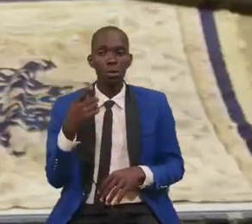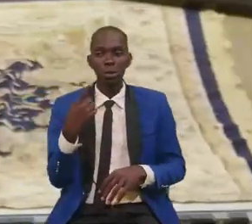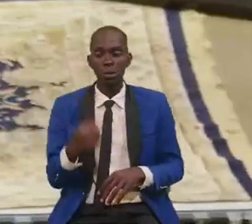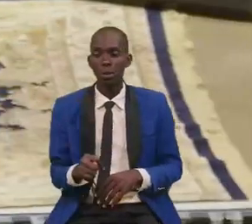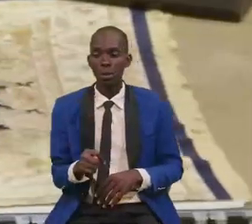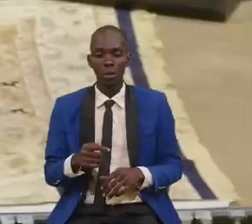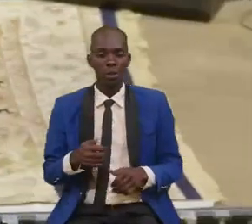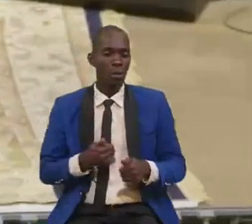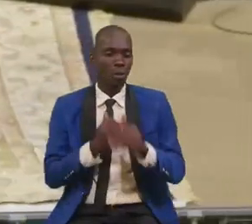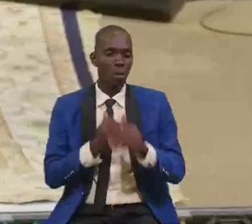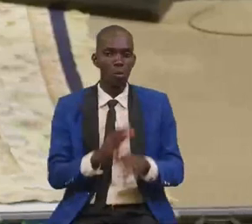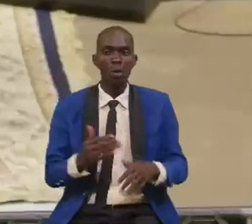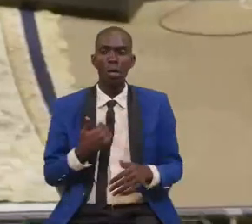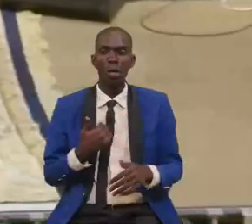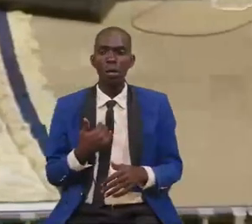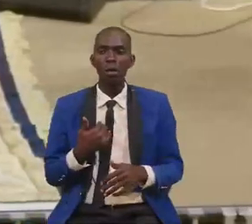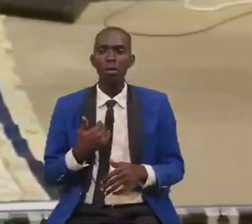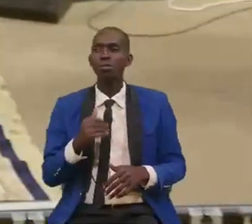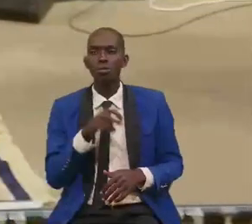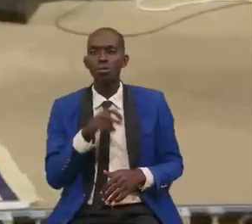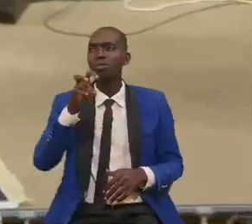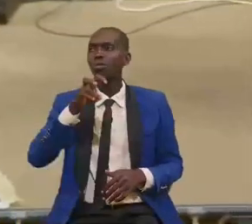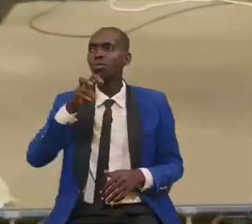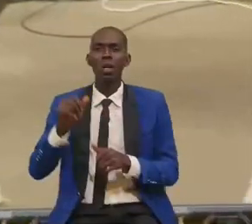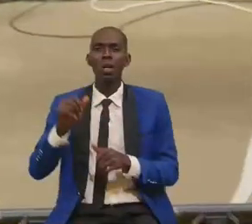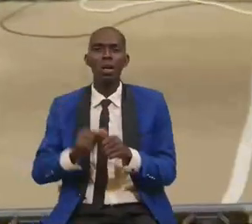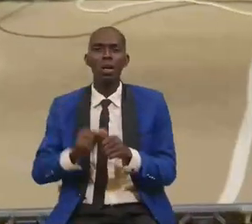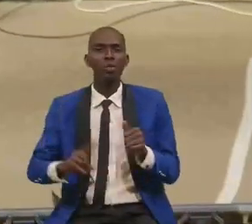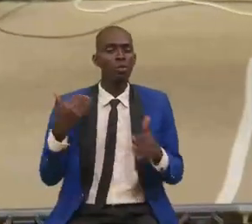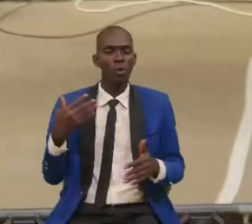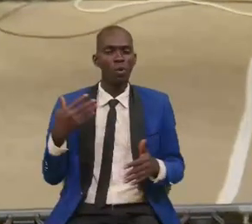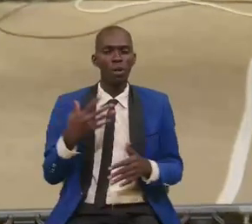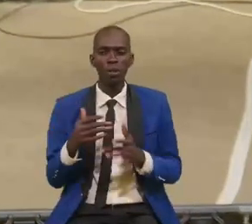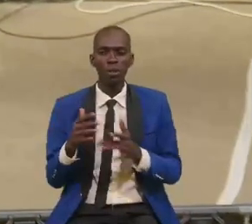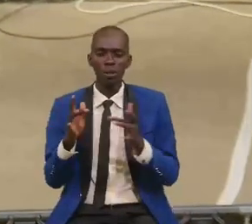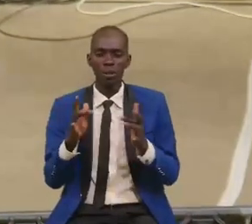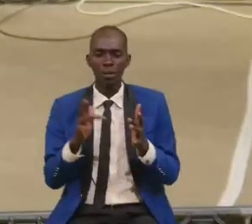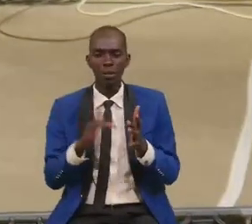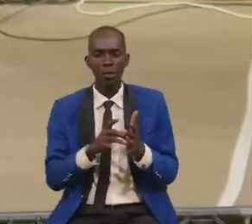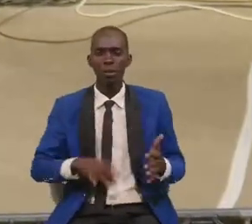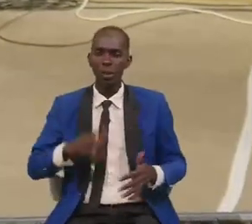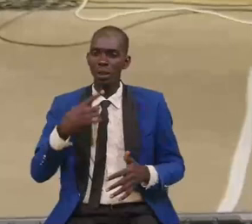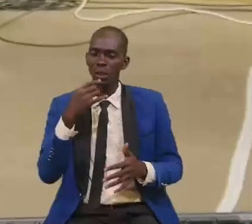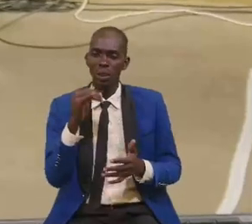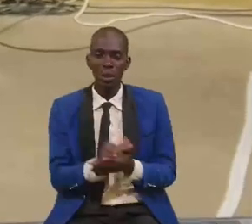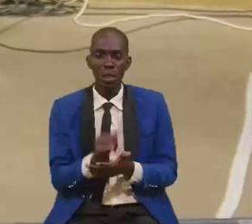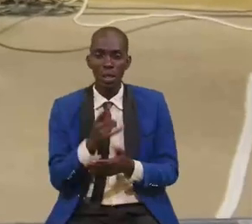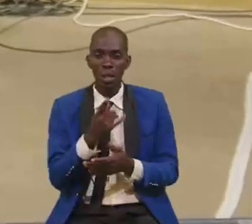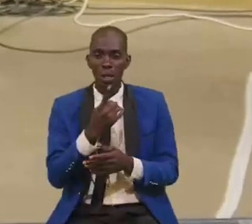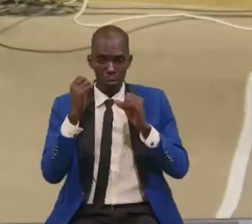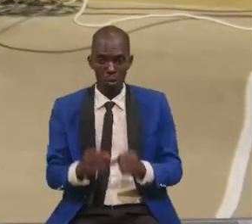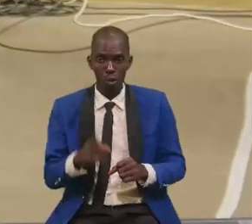voyagé, ils n'étaient pas allés aux extrémités de la terre avant. Et Jésus a dit, la puissance que vous allez